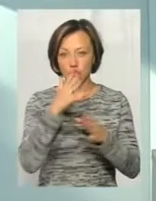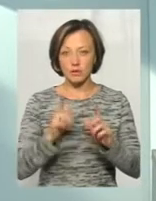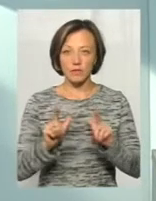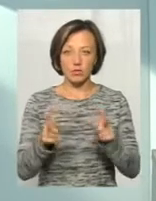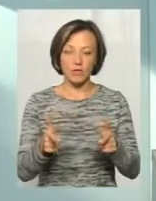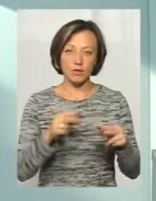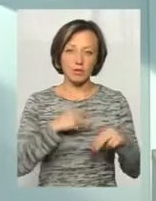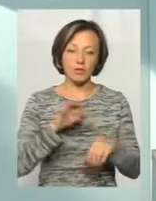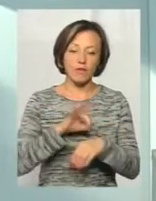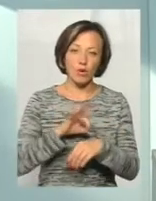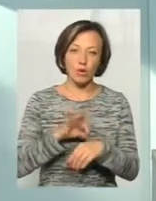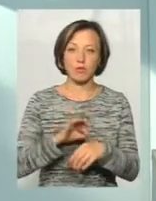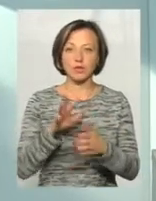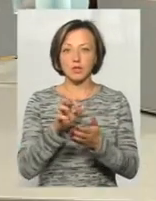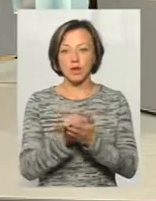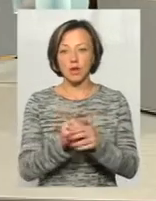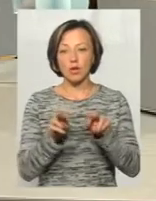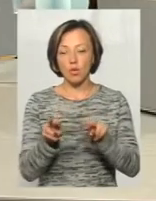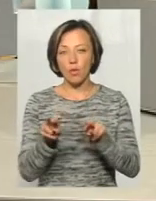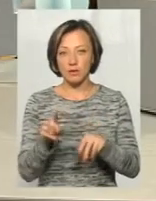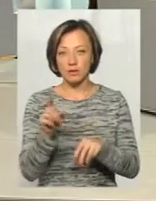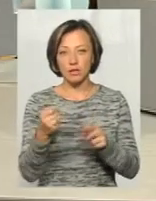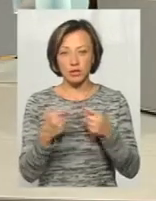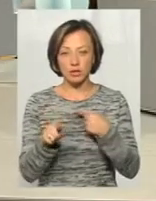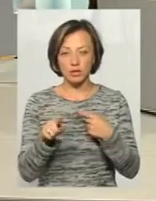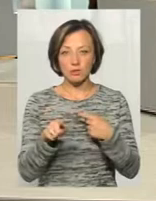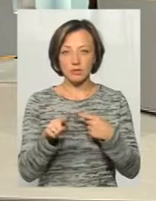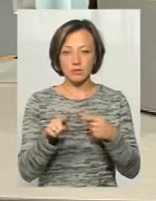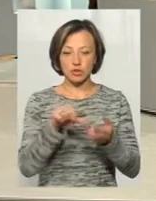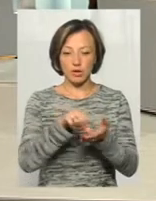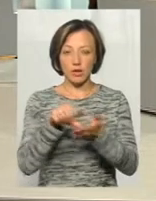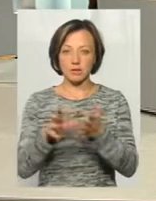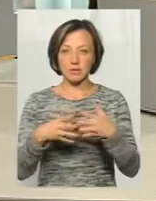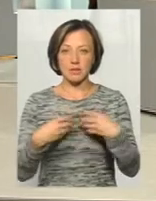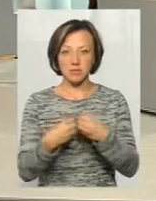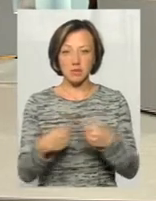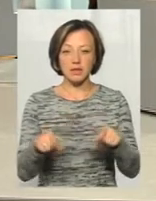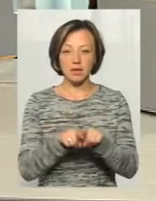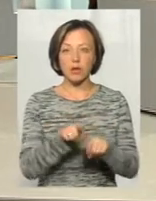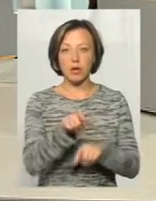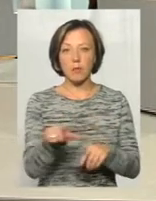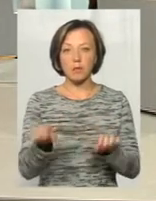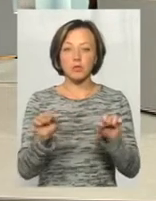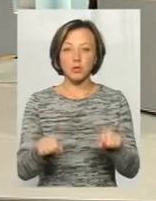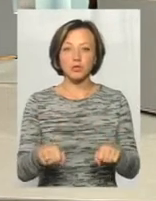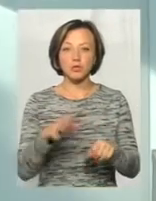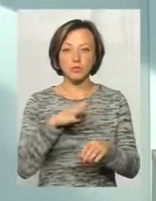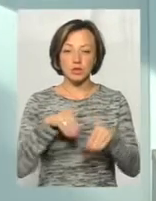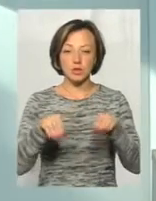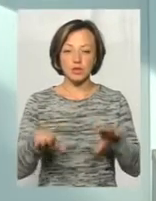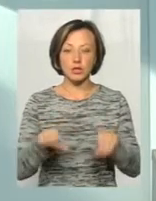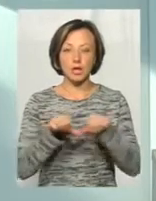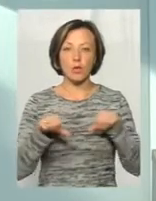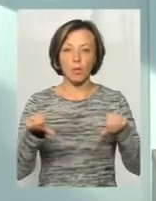влаштуватися, можливо, хворіє, можливо, зайнятий доглядом за іншими членами сім'ї, то таким громадянам може бути за рішенням